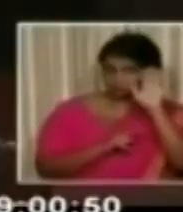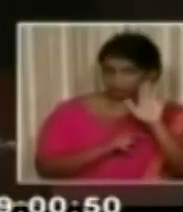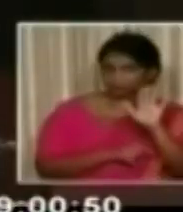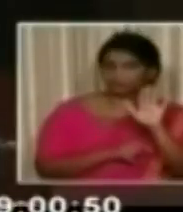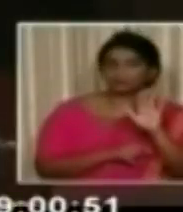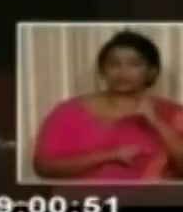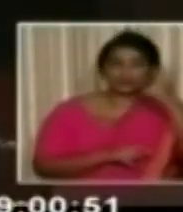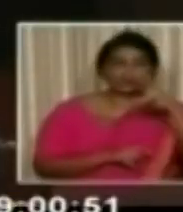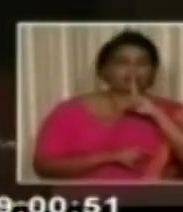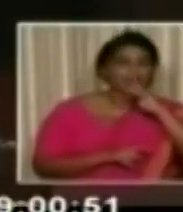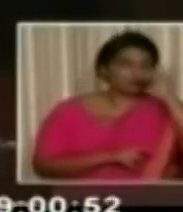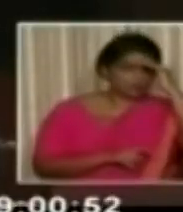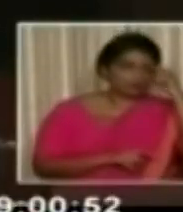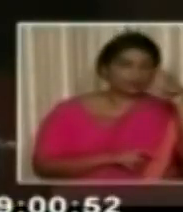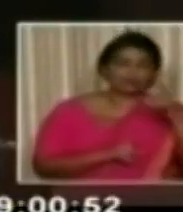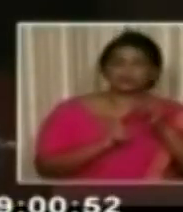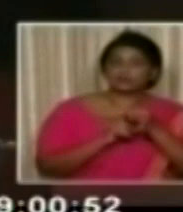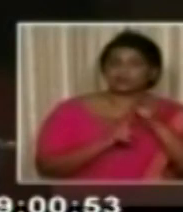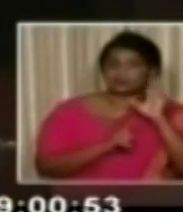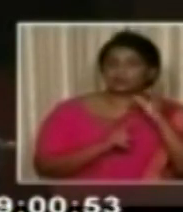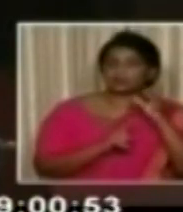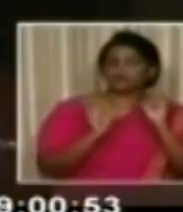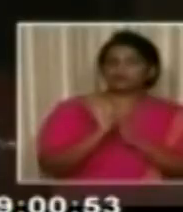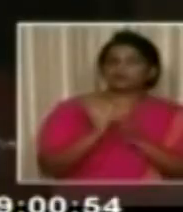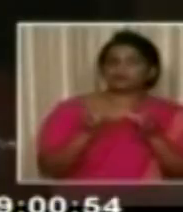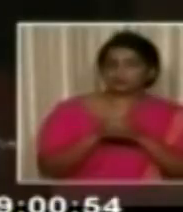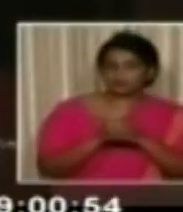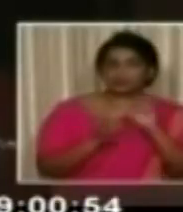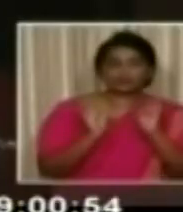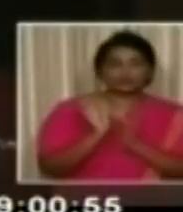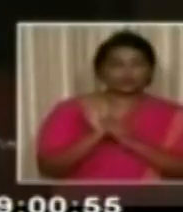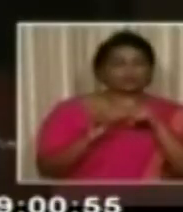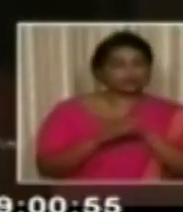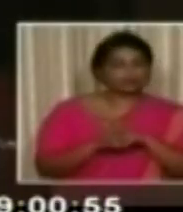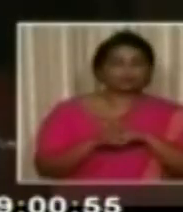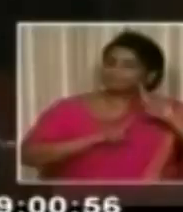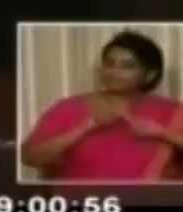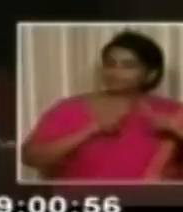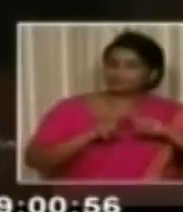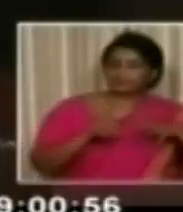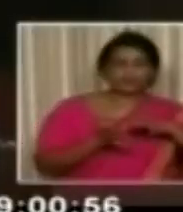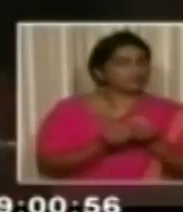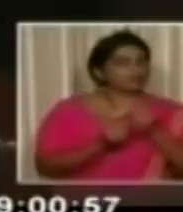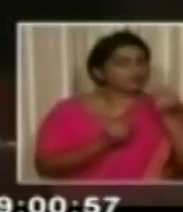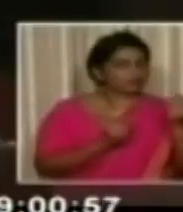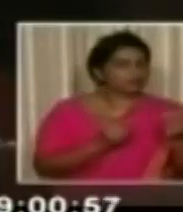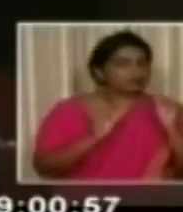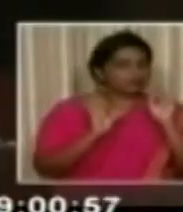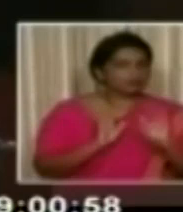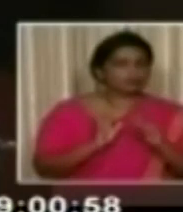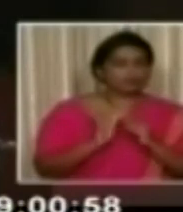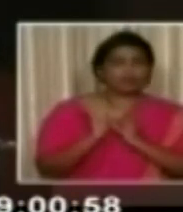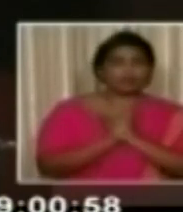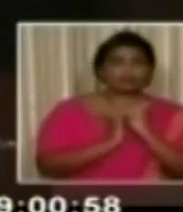இந்த சம்பவம் தொடர்பில் பிரதி சபாநாயகர் தலைமையில் குழு ஒன்று நியமிக்கப்பட்டது. இந்த குழு விடயம் தொடர்பில் ஆராய்ந்து தீர்மானம் ஒன்றை வழங்கியது.